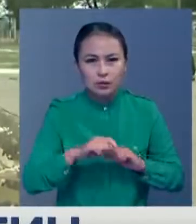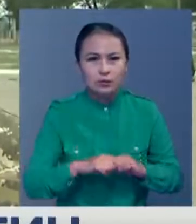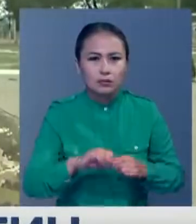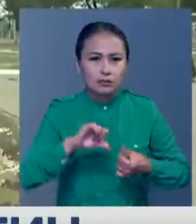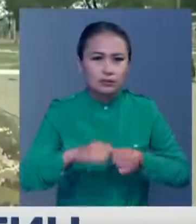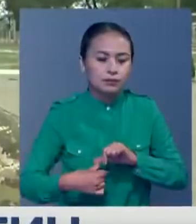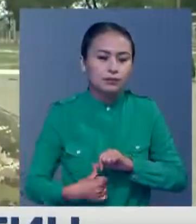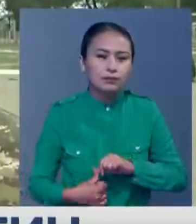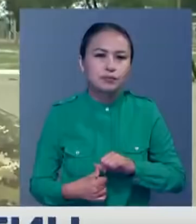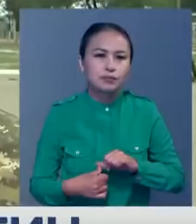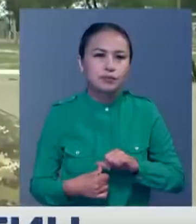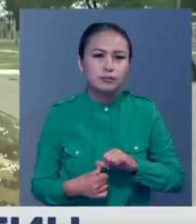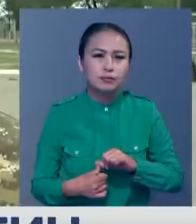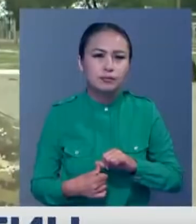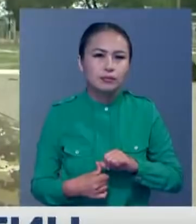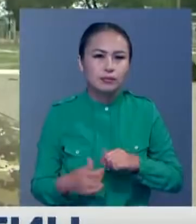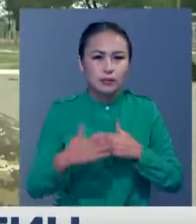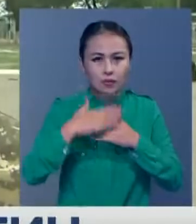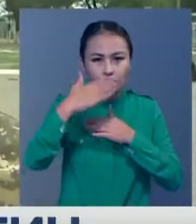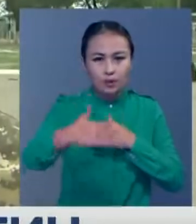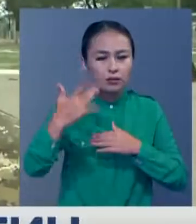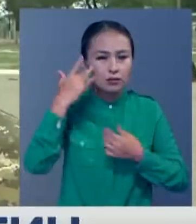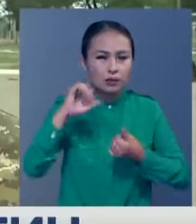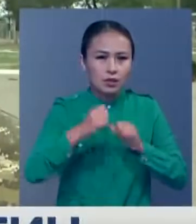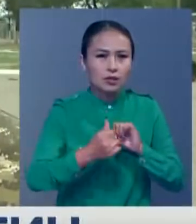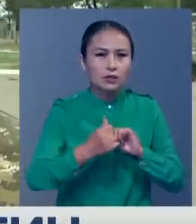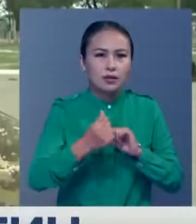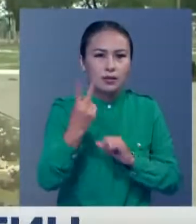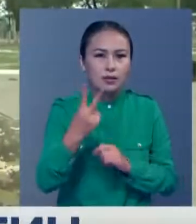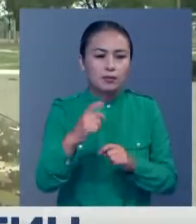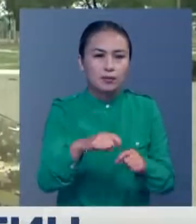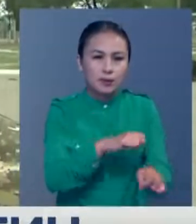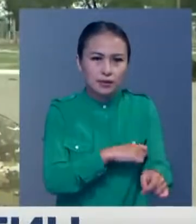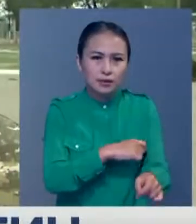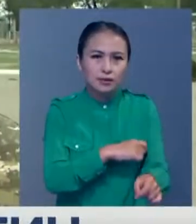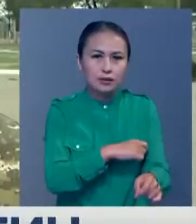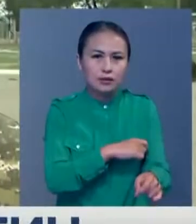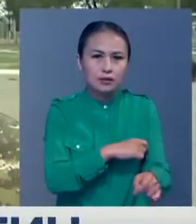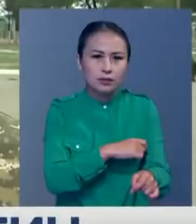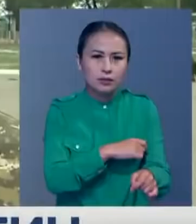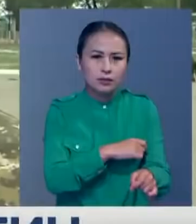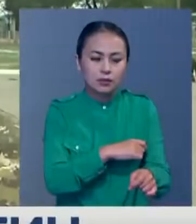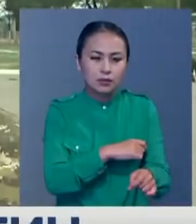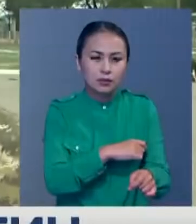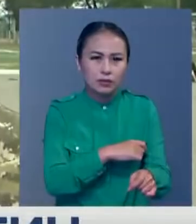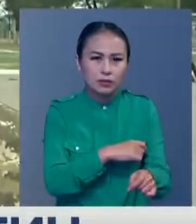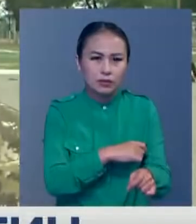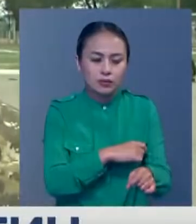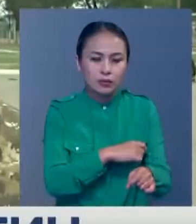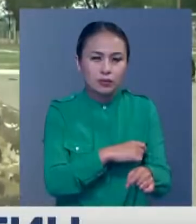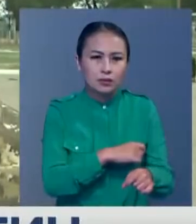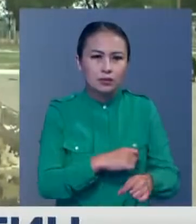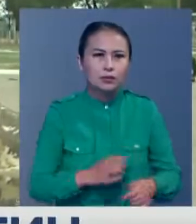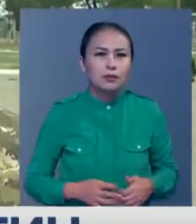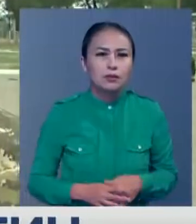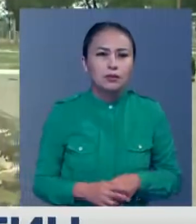қызуымызды өлшеп тұрады. Және де ара қашықтығымыз әр сарбаздың арасы 2 метрден, отырғанда тұрғанда 2 метрден ара